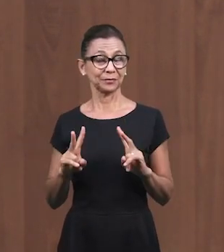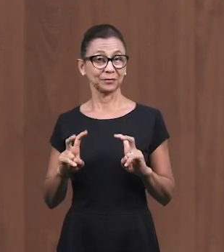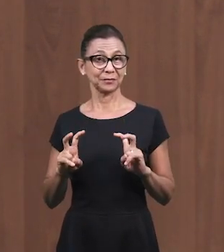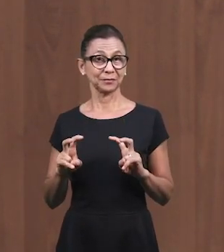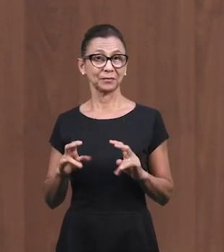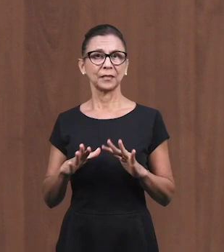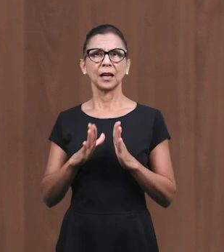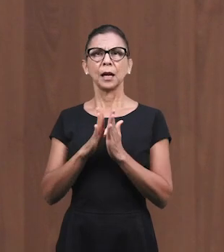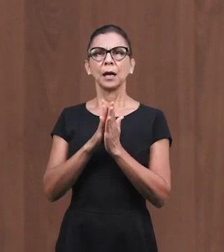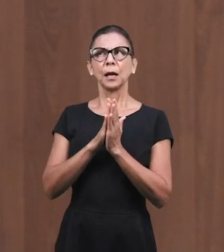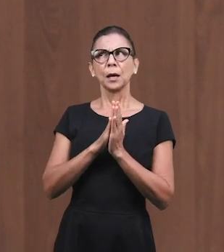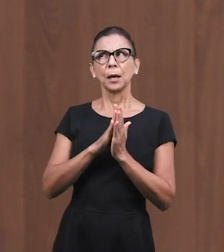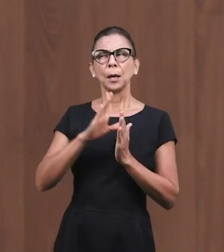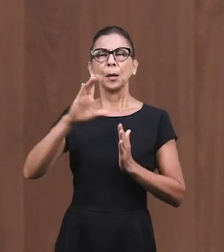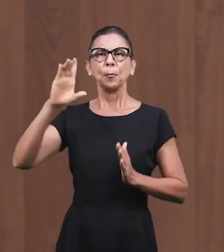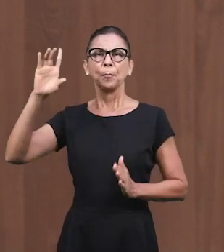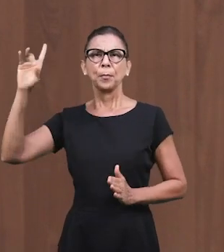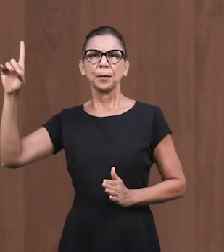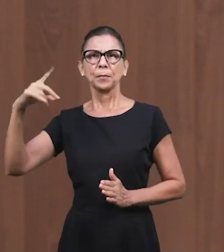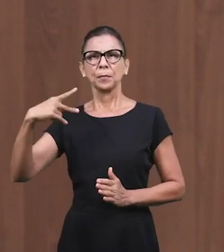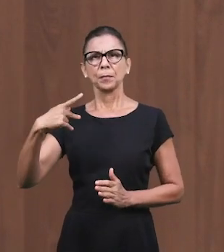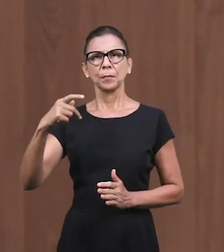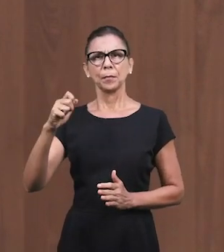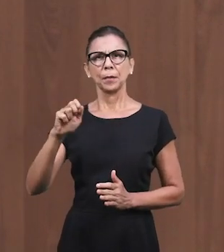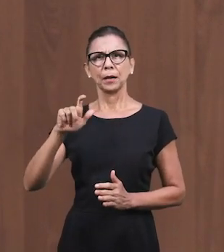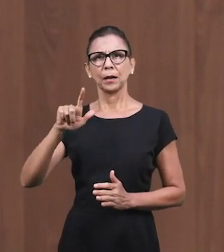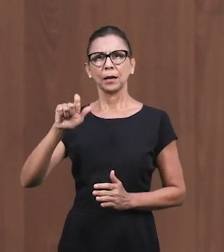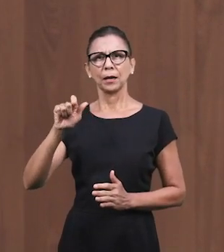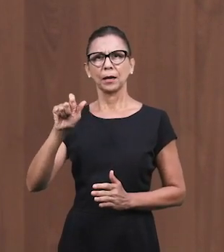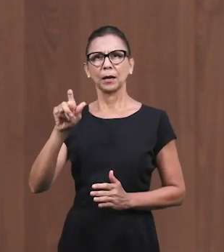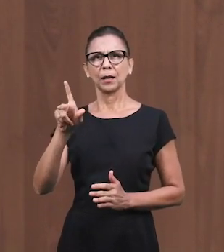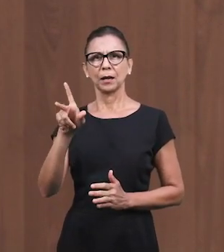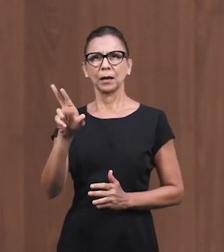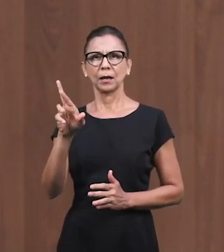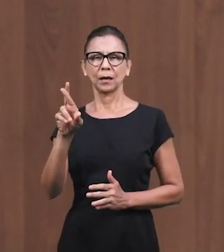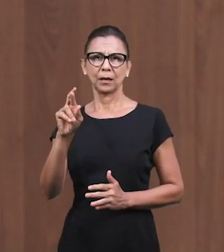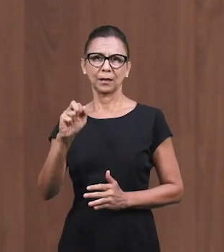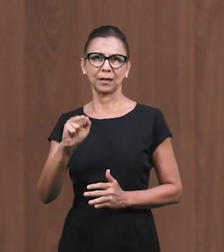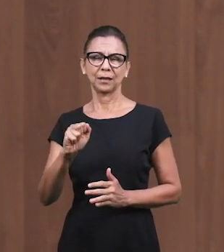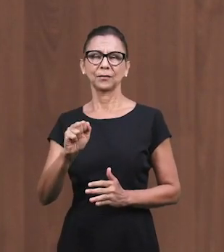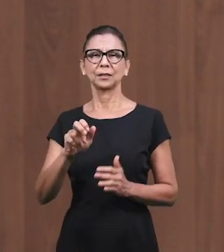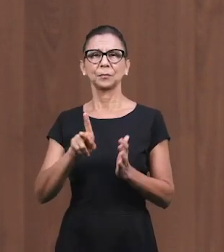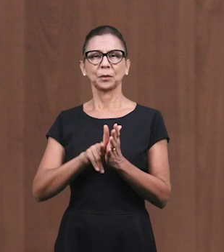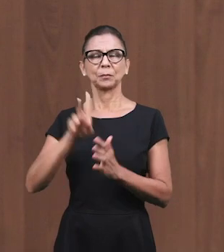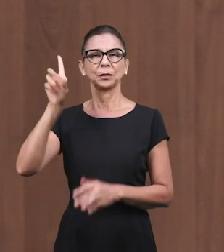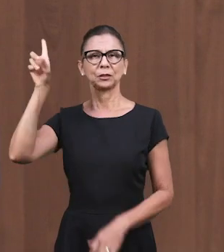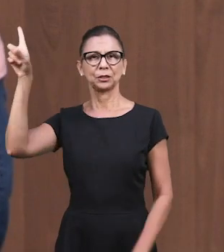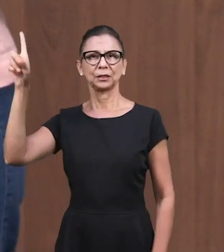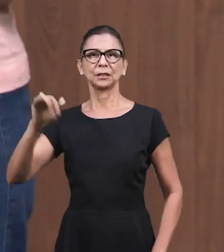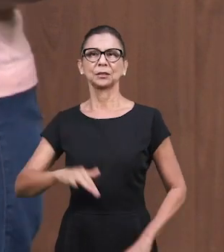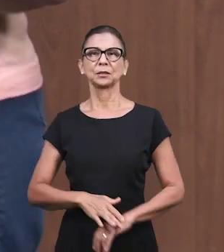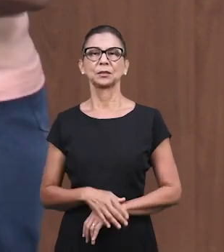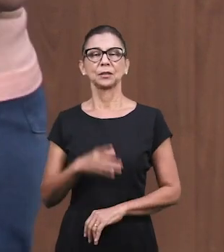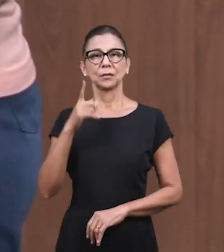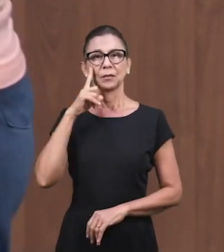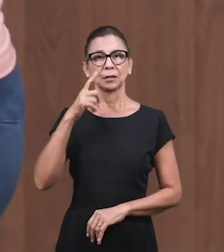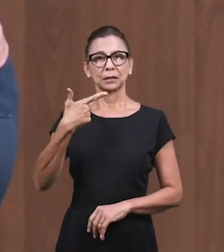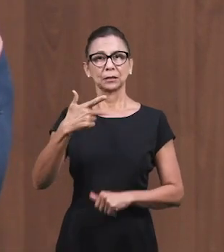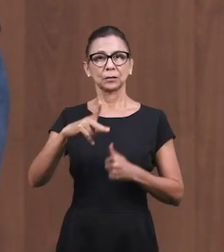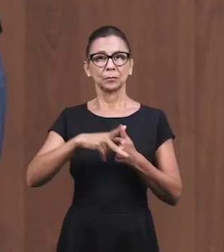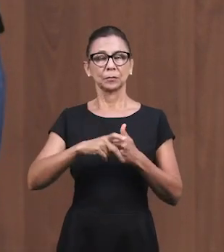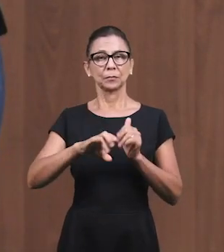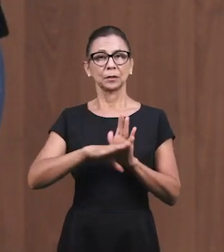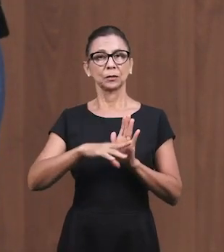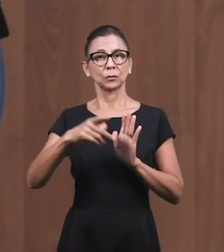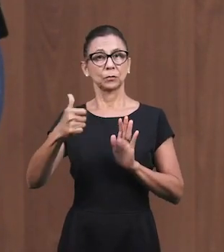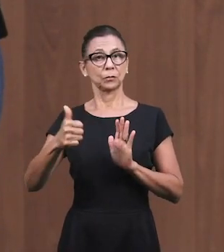Seigneur Jésus. Le sujet de notre étude est Bible, la parole de Dieu. Nous allons lire le texte qui se trouve dans la deuxième